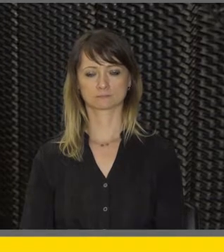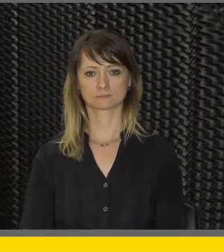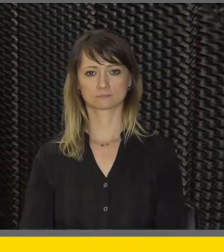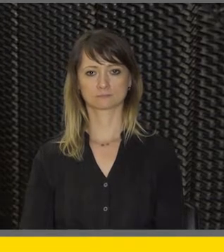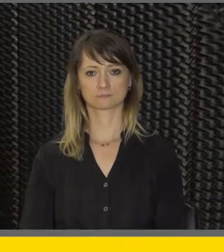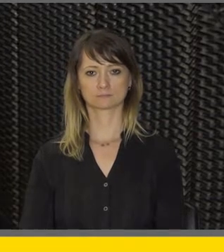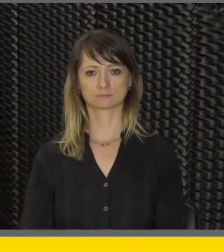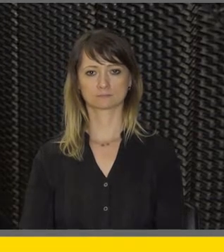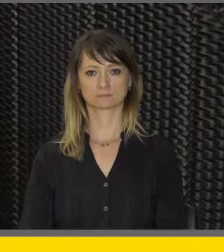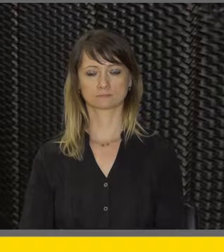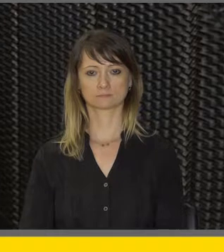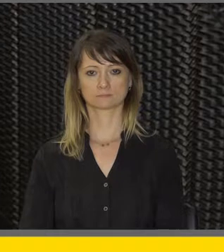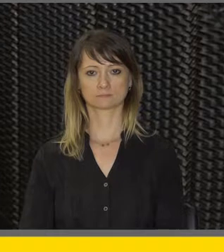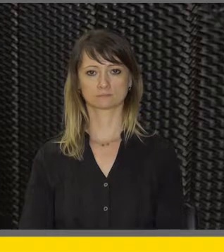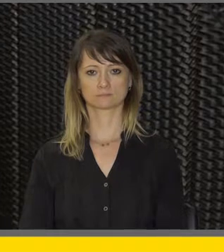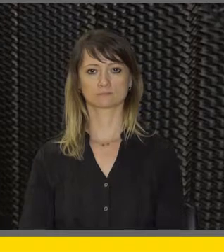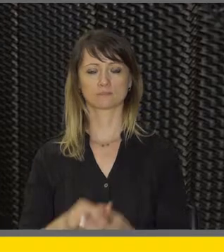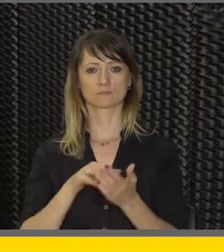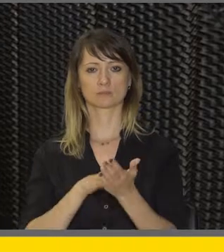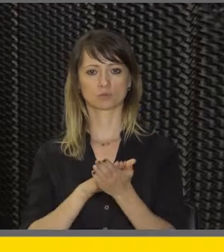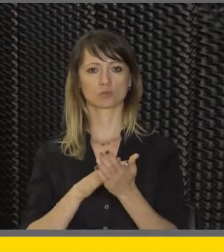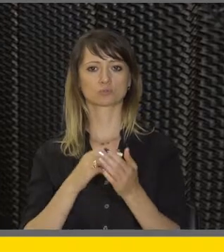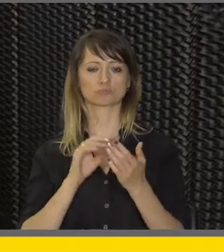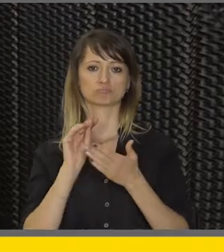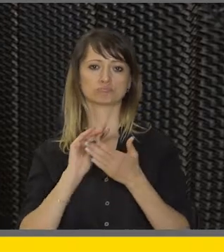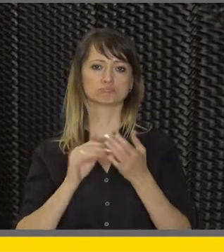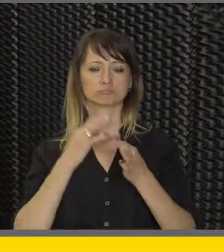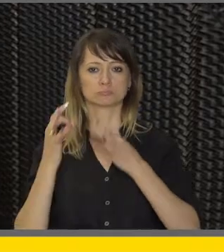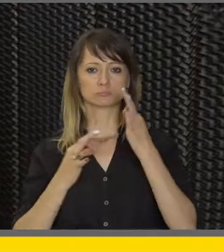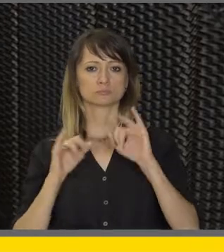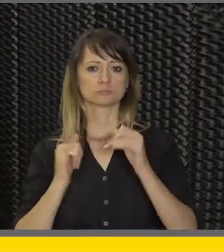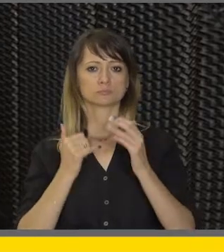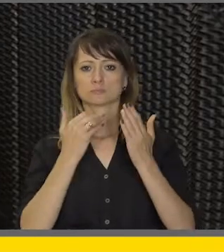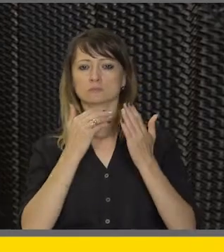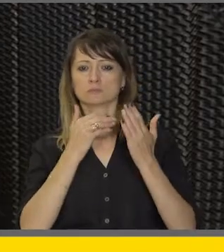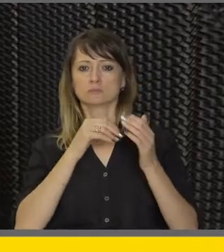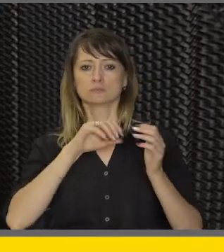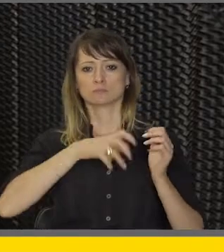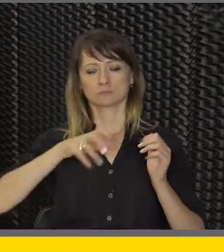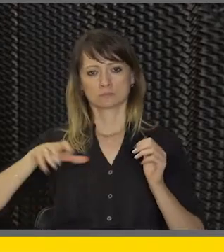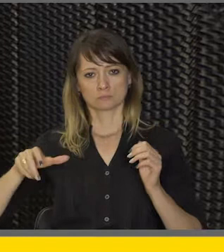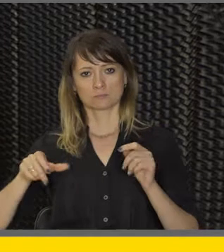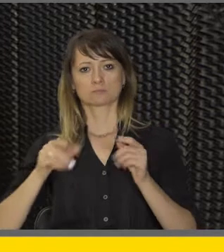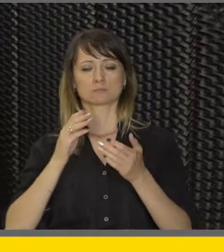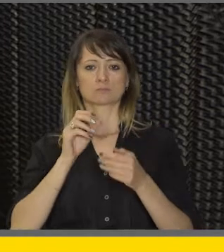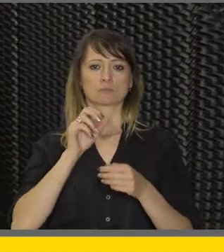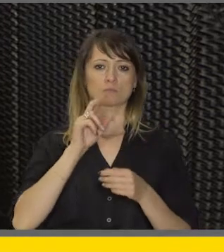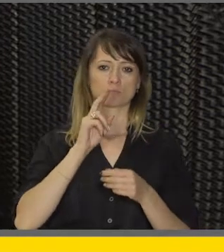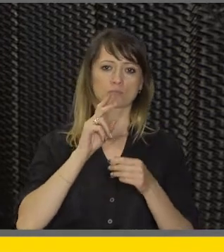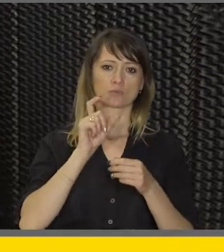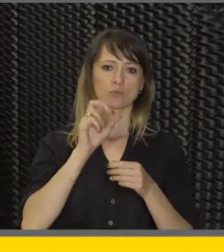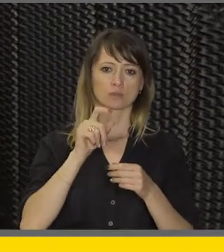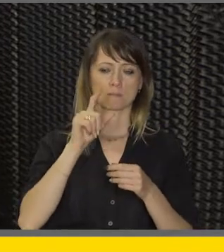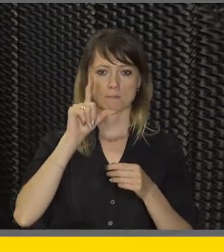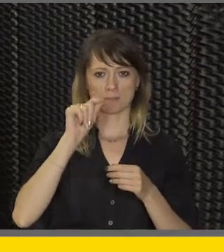Dobra. Czyli tak, proszę Państwa, na początku opisałem, jak typowaliśmy sobie te obszary przewag. Tak, wzięliśmy kody PKD, wskaźnik